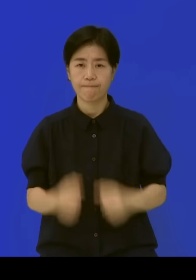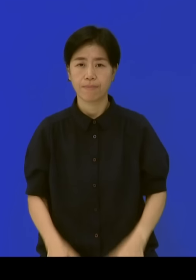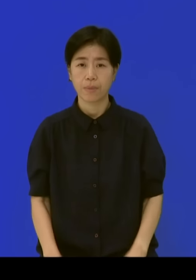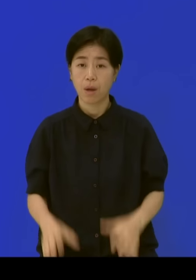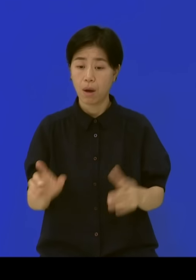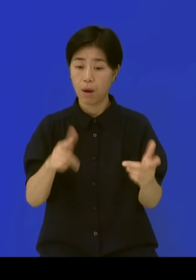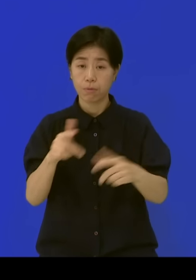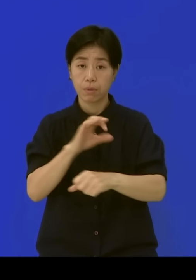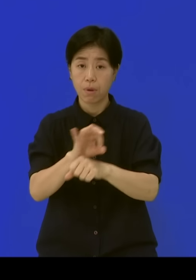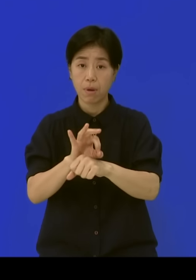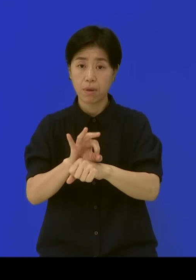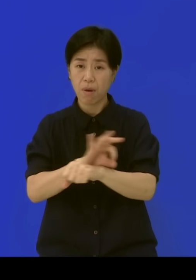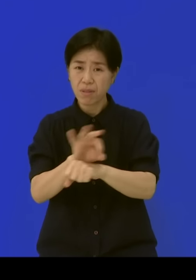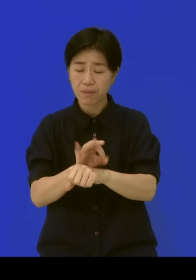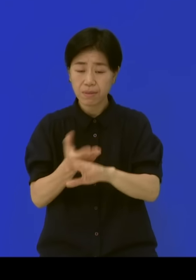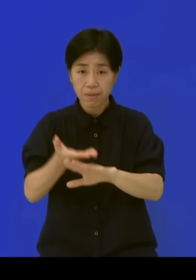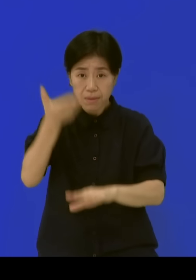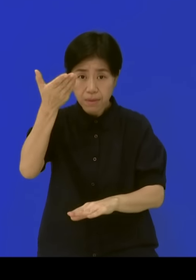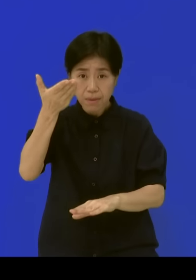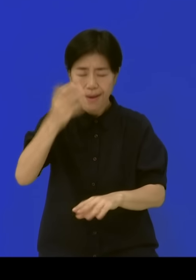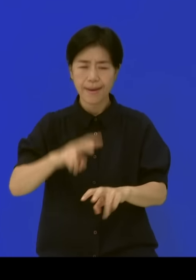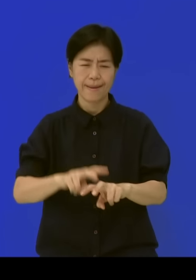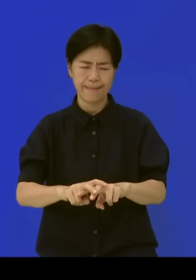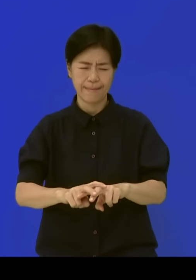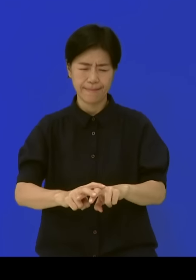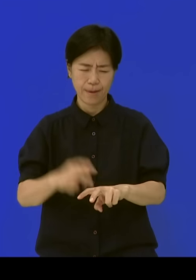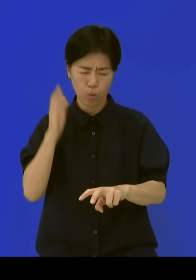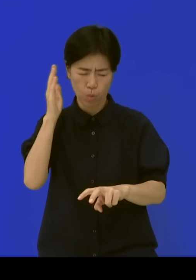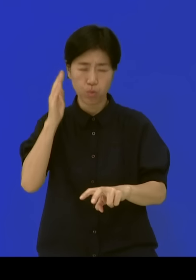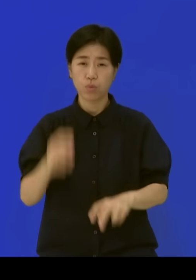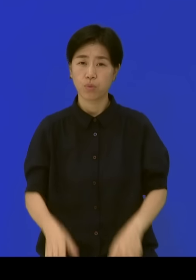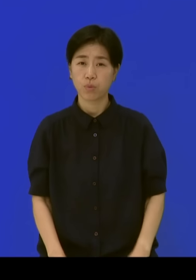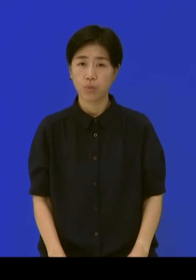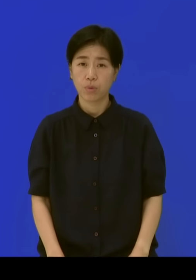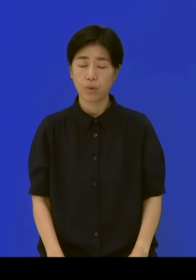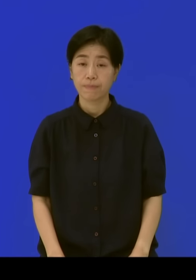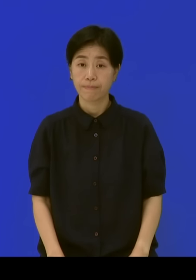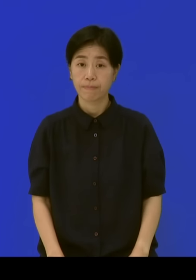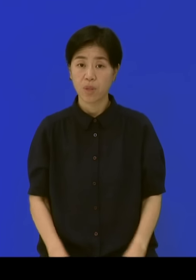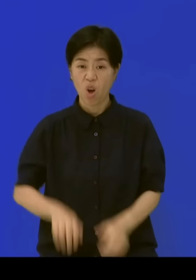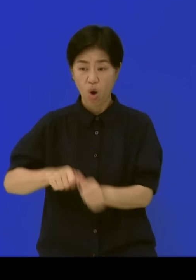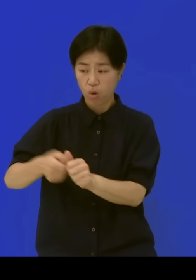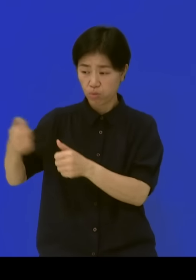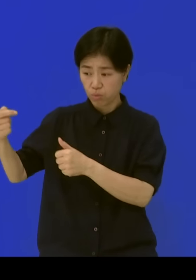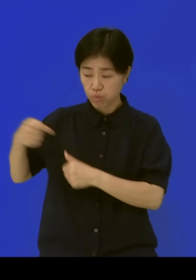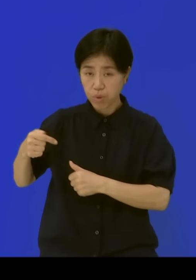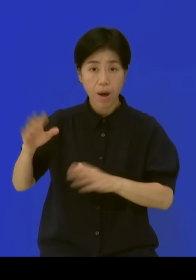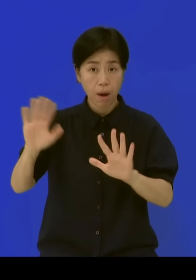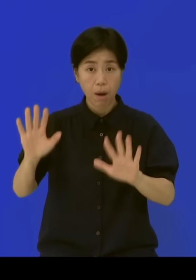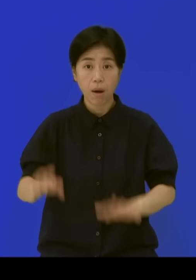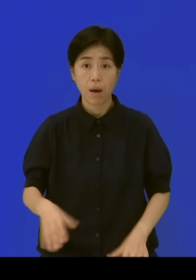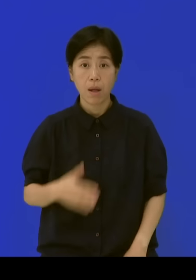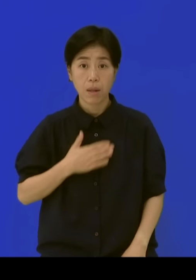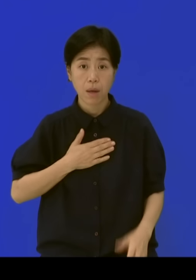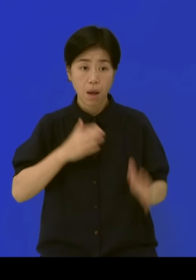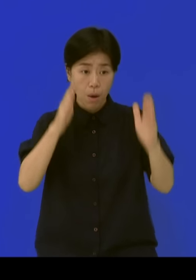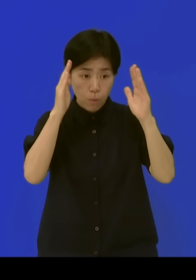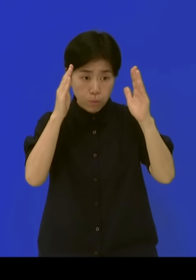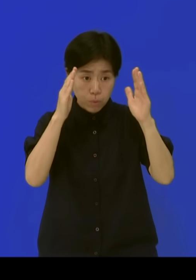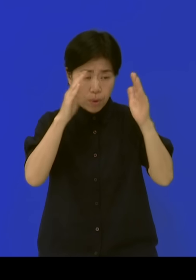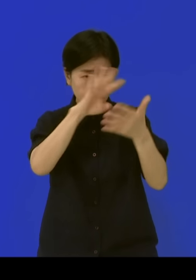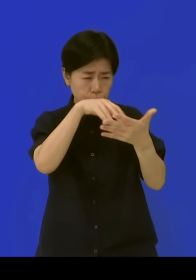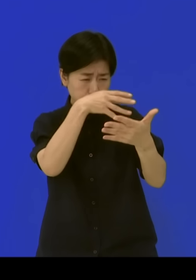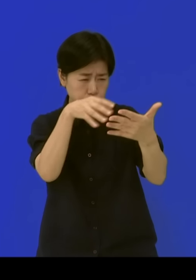10시간 이상 앉아서 공부를 해야 한다라고 생각했고 그게 막 억지로 하는 게 아니라 제 학습 양을